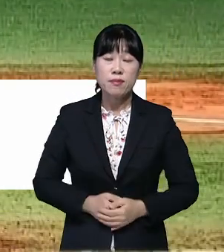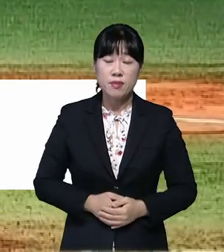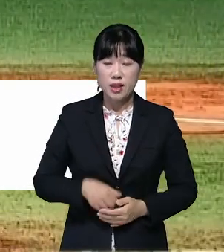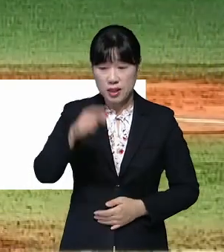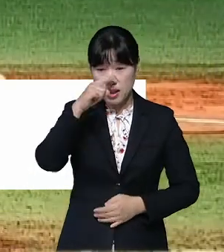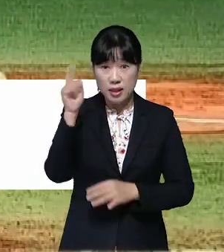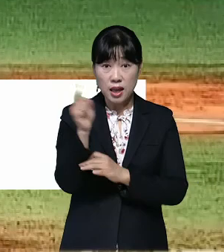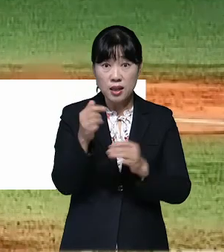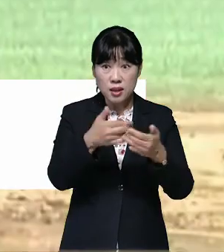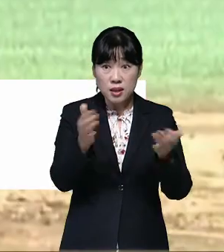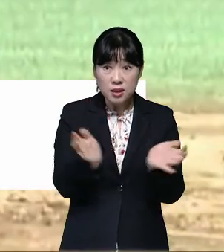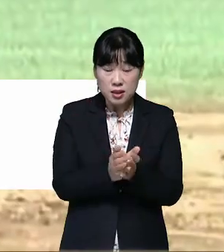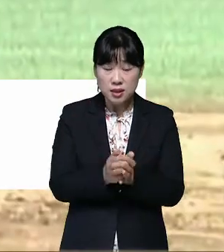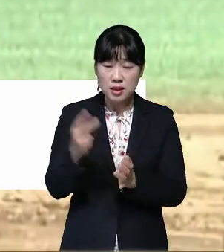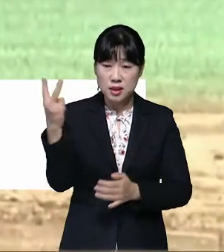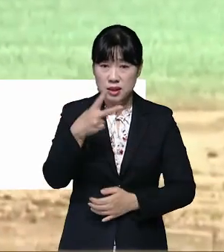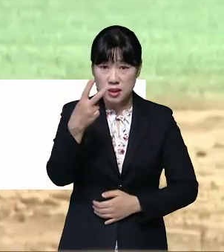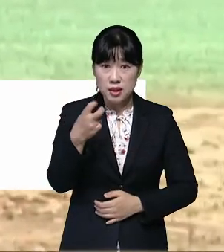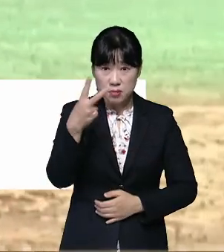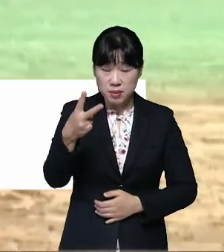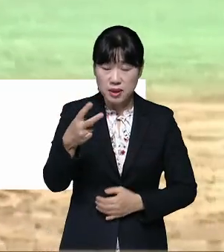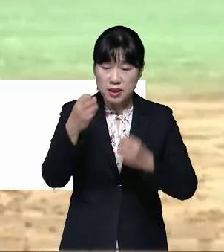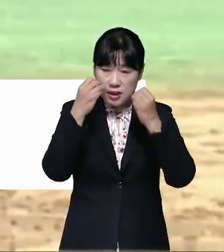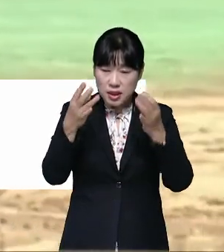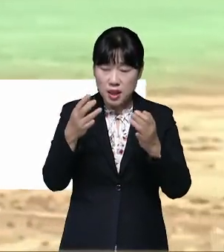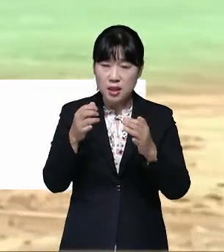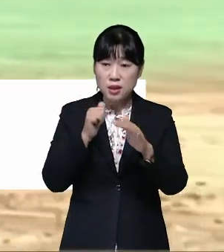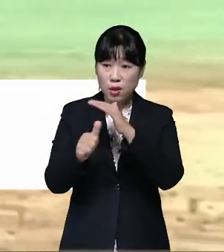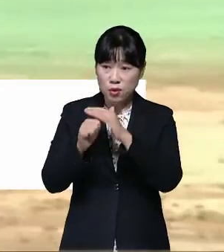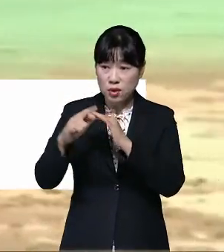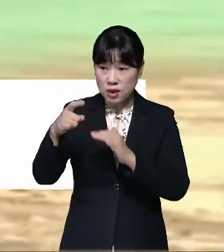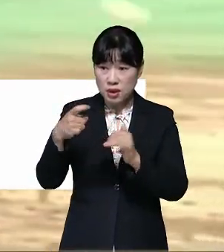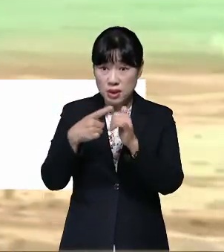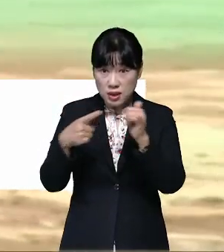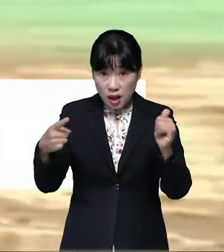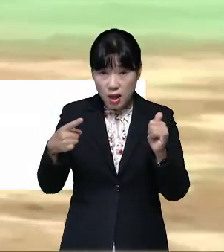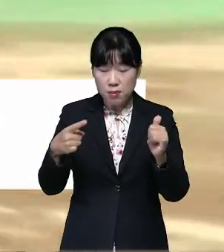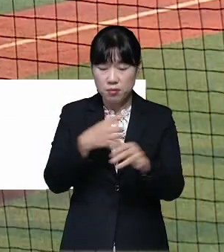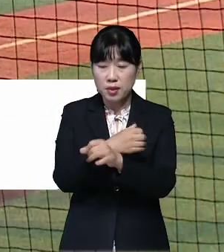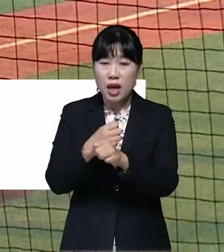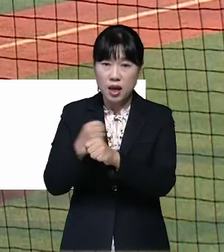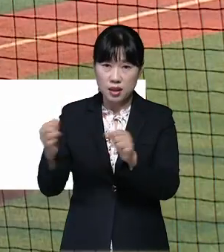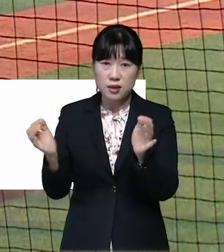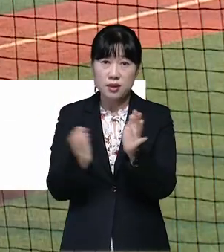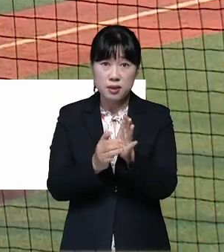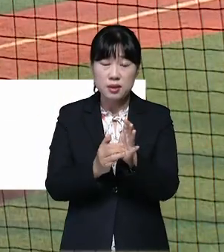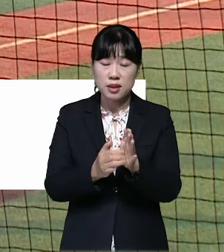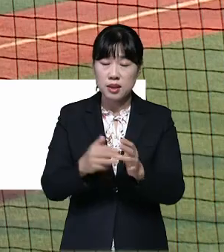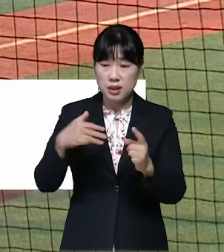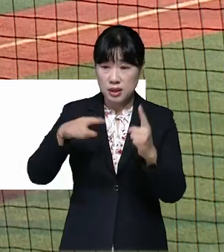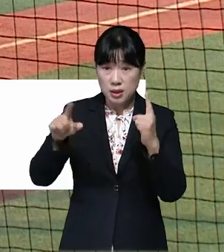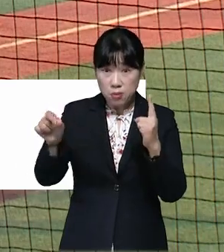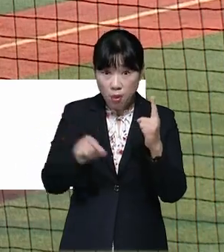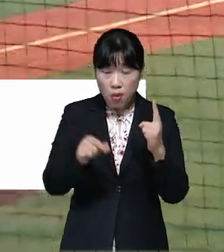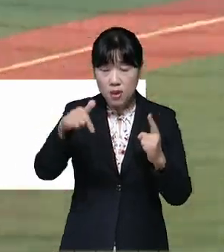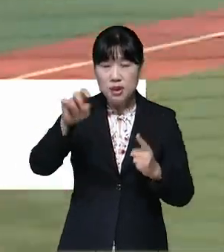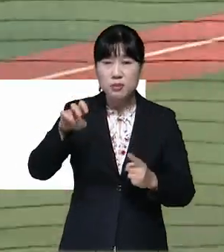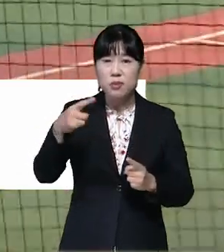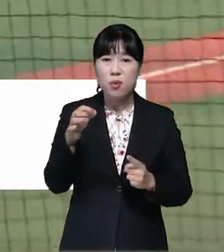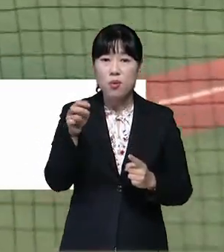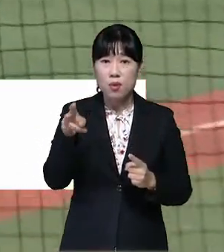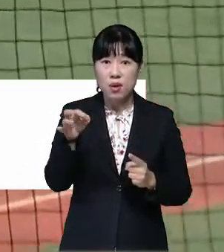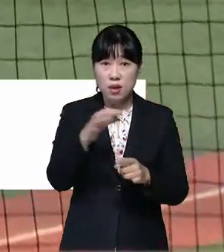기아 타이거즈는 2022년도 신인 선수 11명과 입단 계약을 마무리했는데 1차 지명인